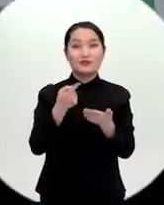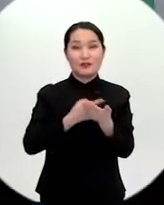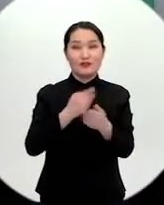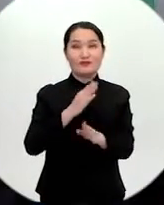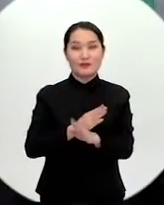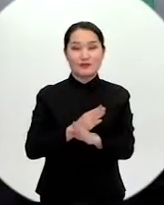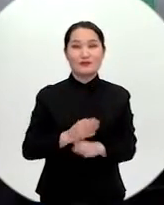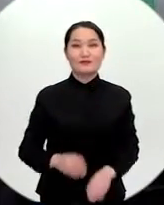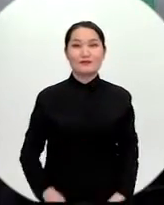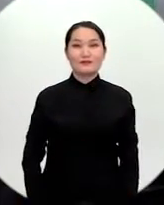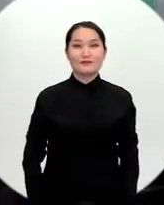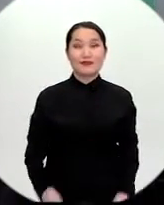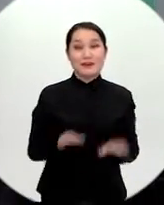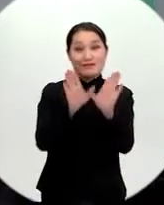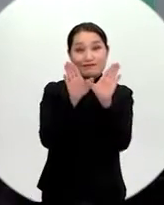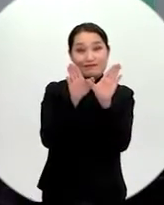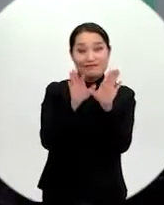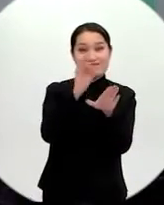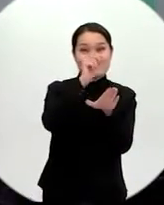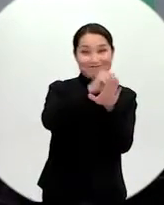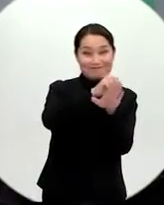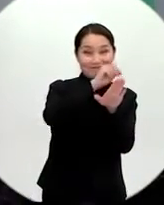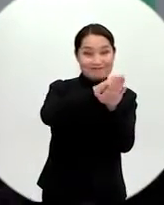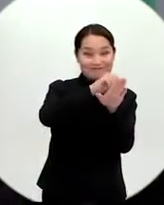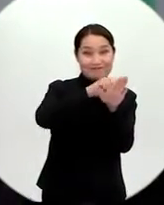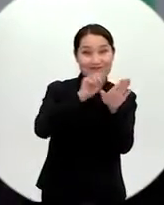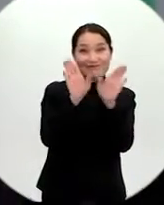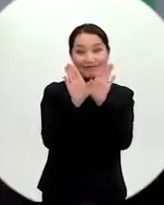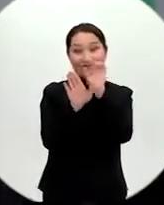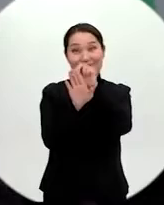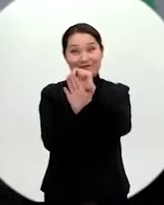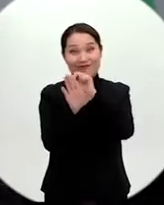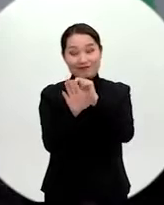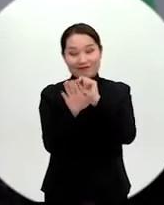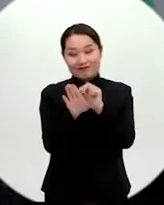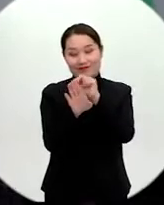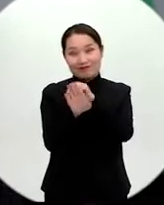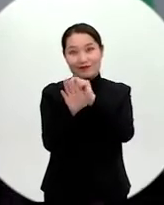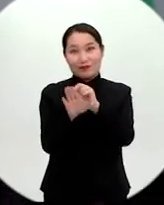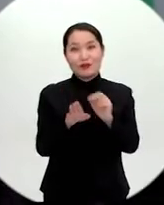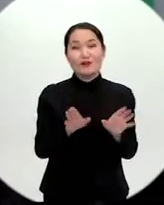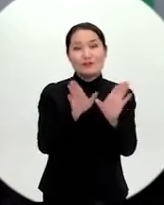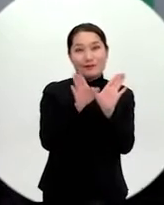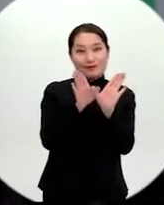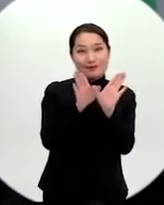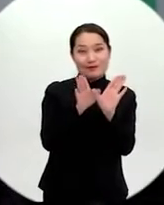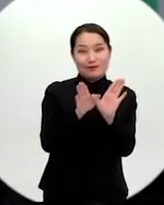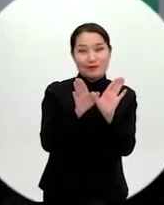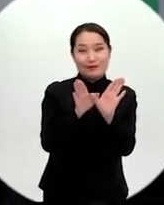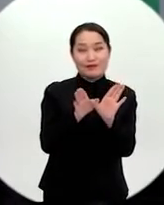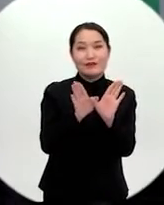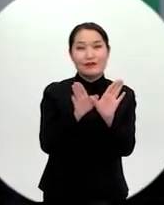За ариу хийнийхээ далавчийг бас шимгэлчээ. Ариу хийн дээр бол маш гоё олон төрлийн